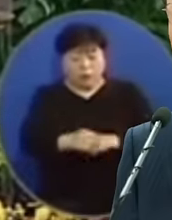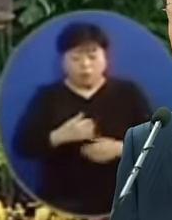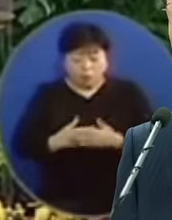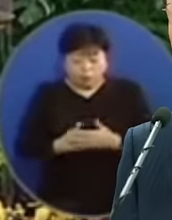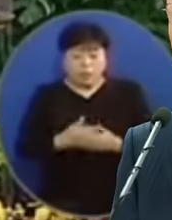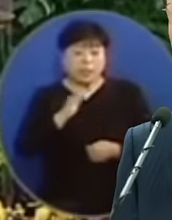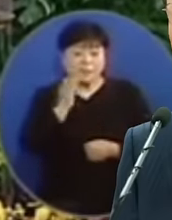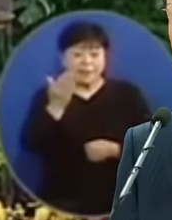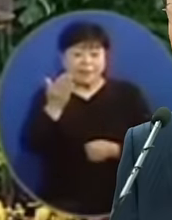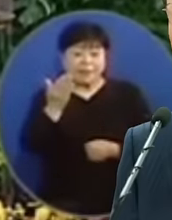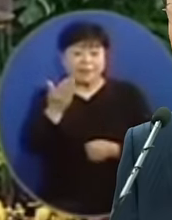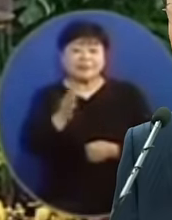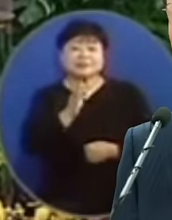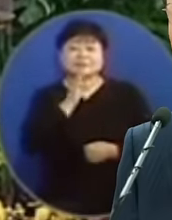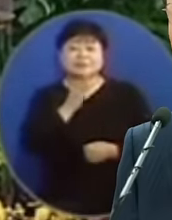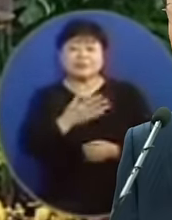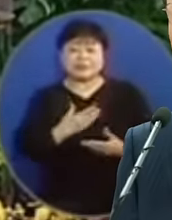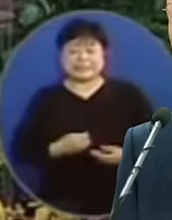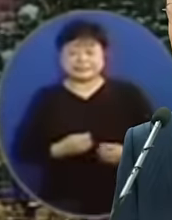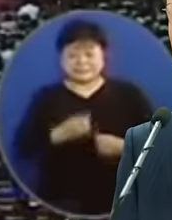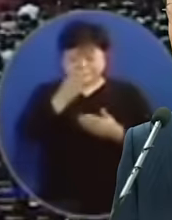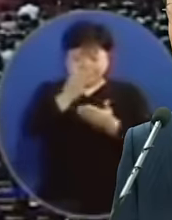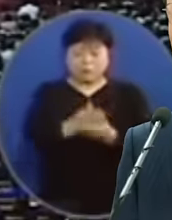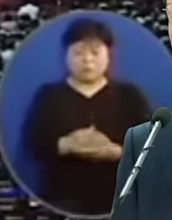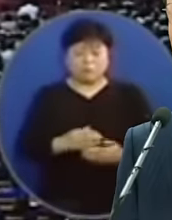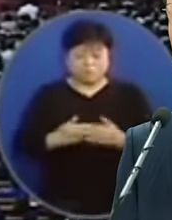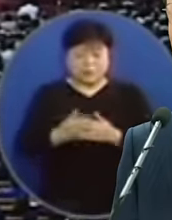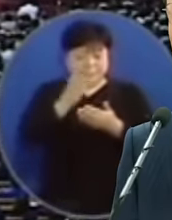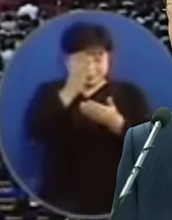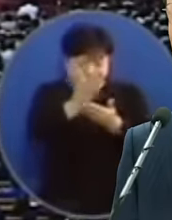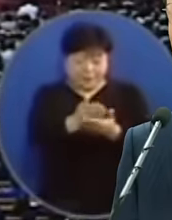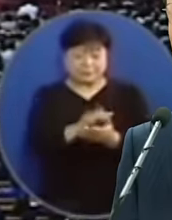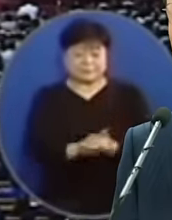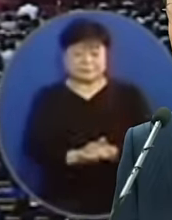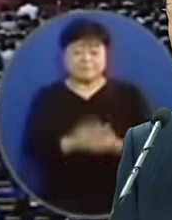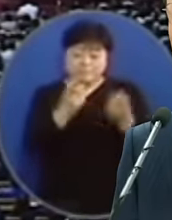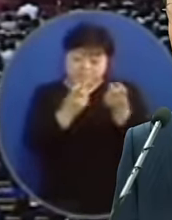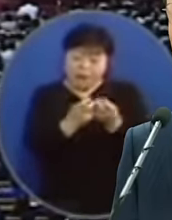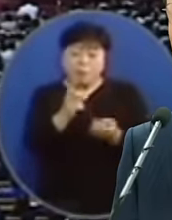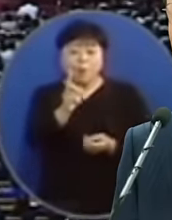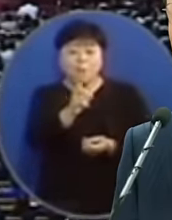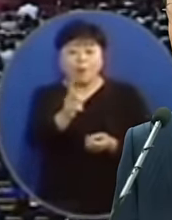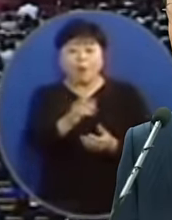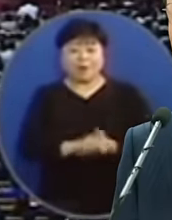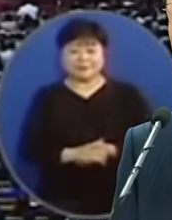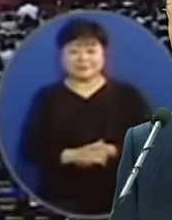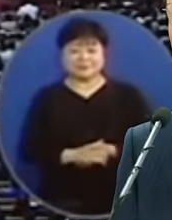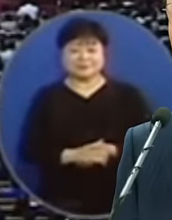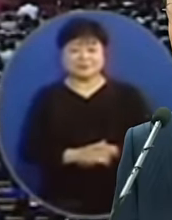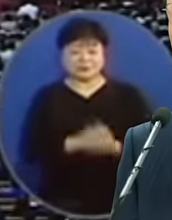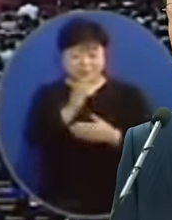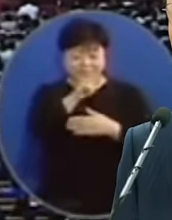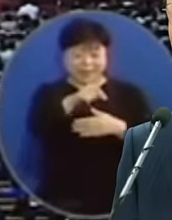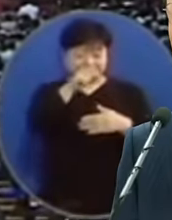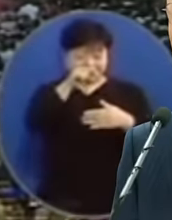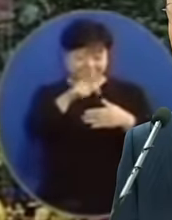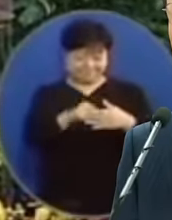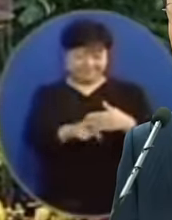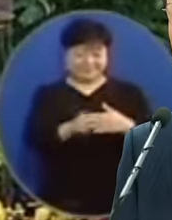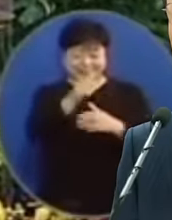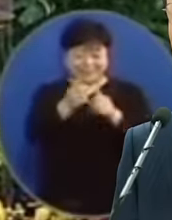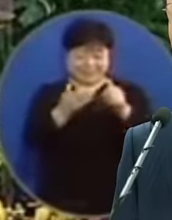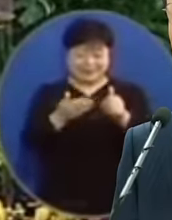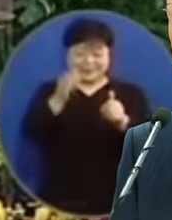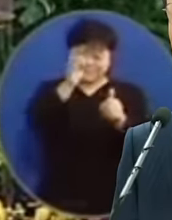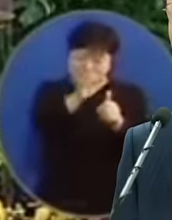어찌하든지 낙망하고 불안해하지 말아야 합니다. 어떻게 하면 그렇게 할 수 있을까요? 우리 마음을